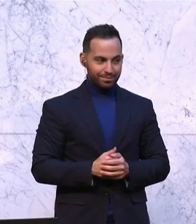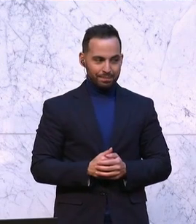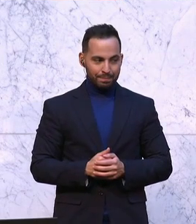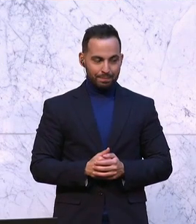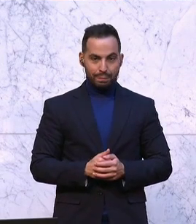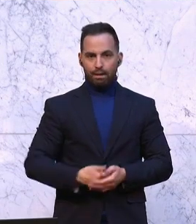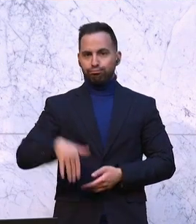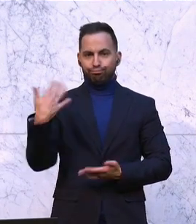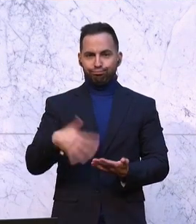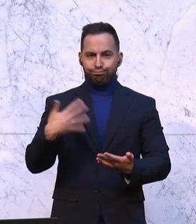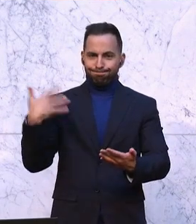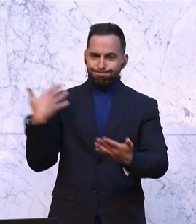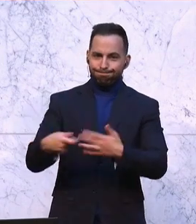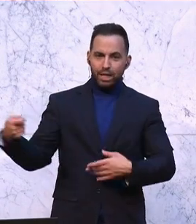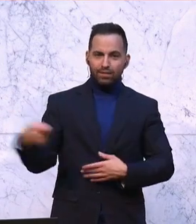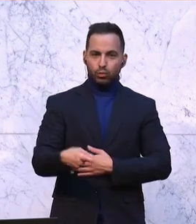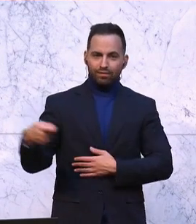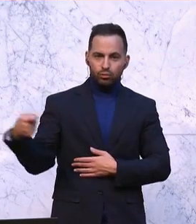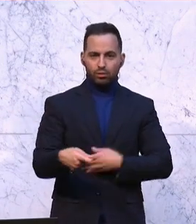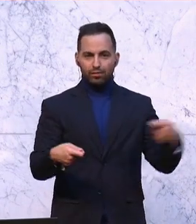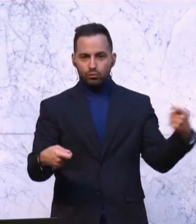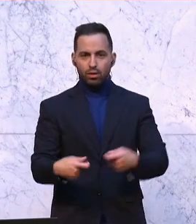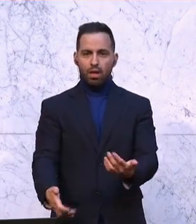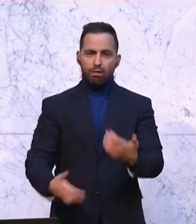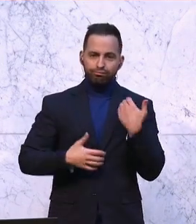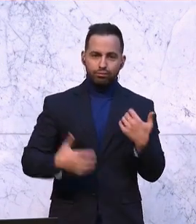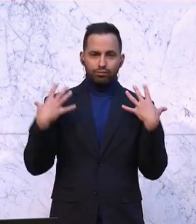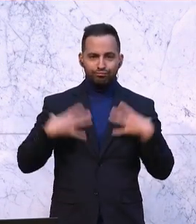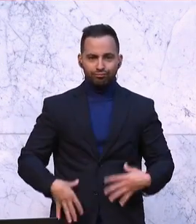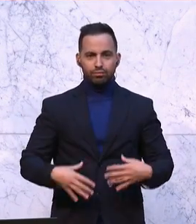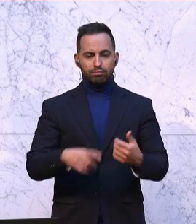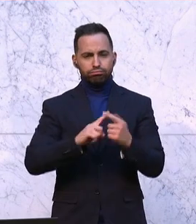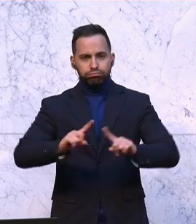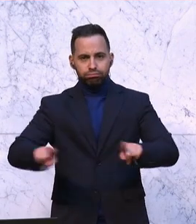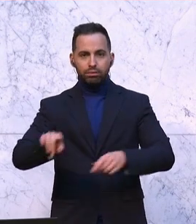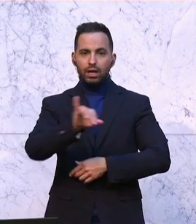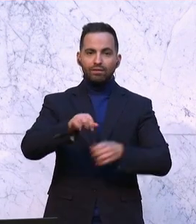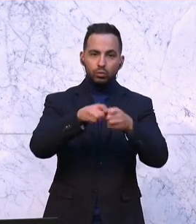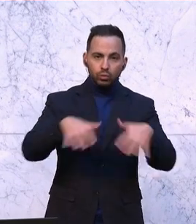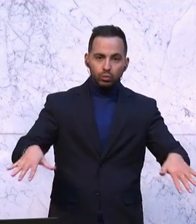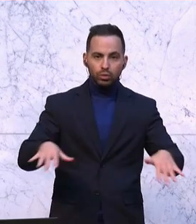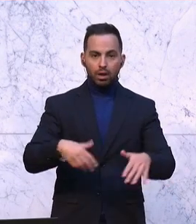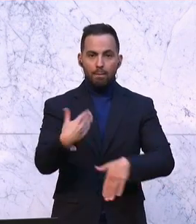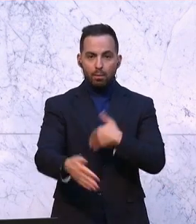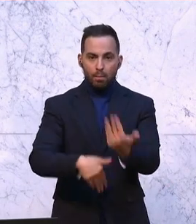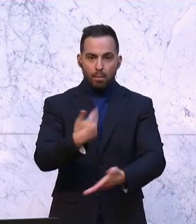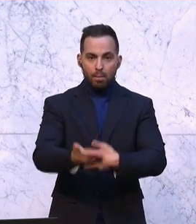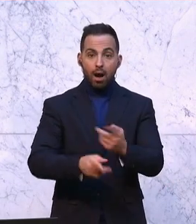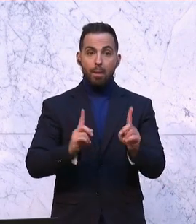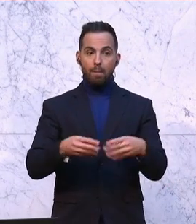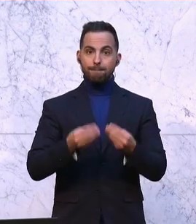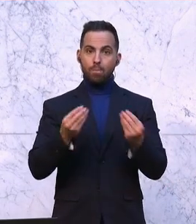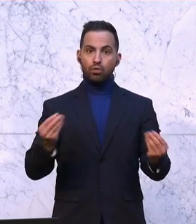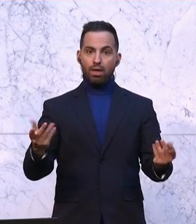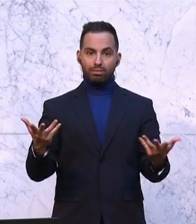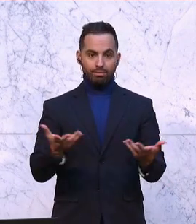Unzählige Investitionen werden getätigt in Ausrüstung, in Waffengattungen, Infrastruktur. Aber damit diese moderne Ausrüstung